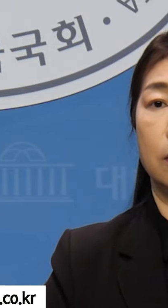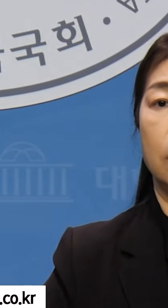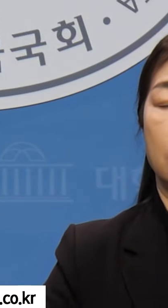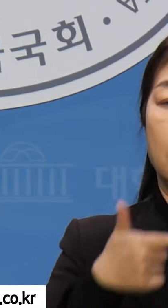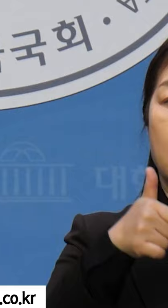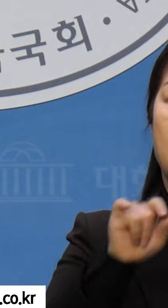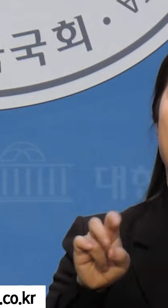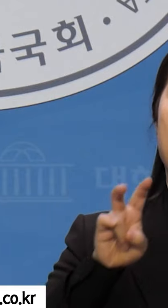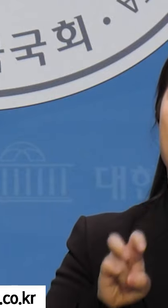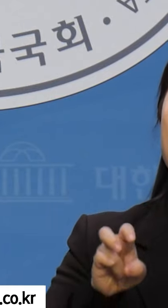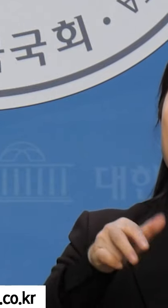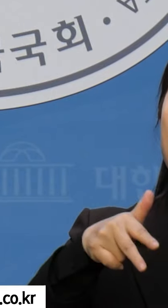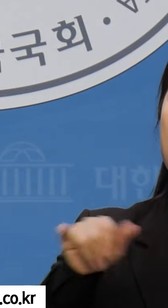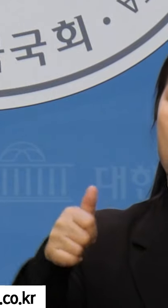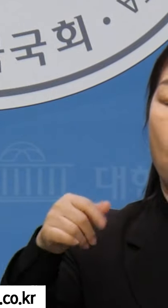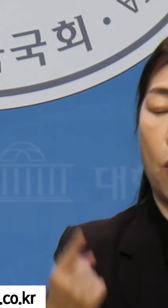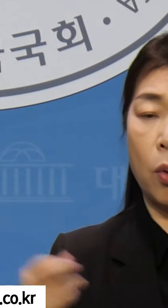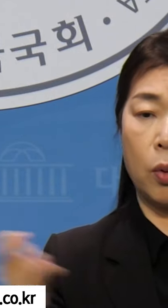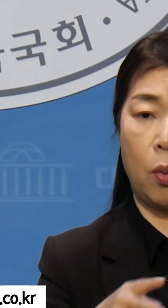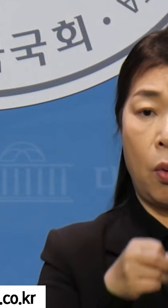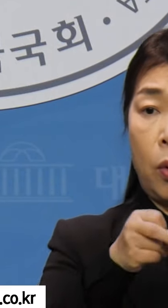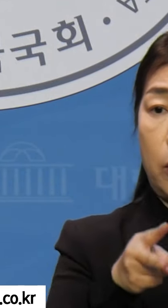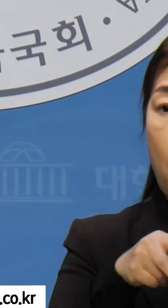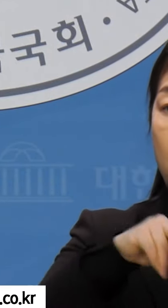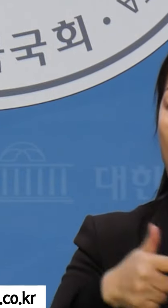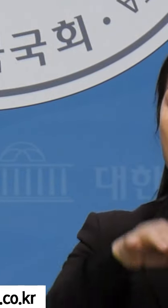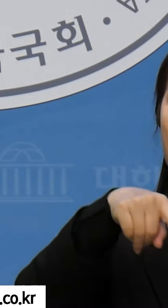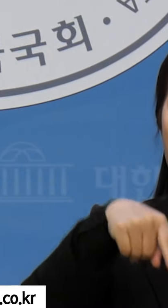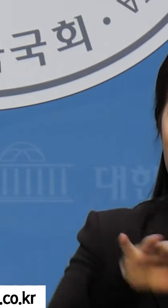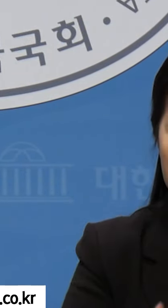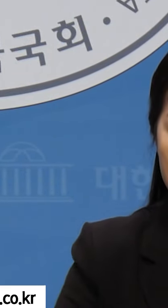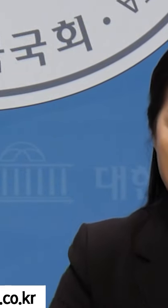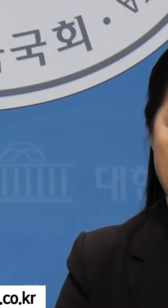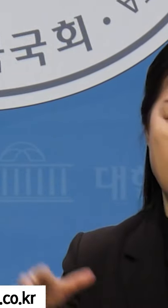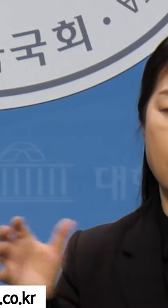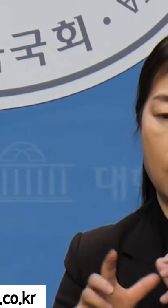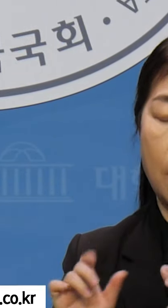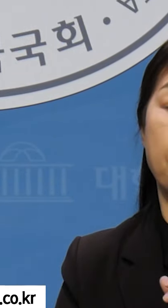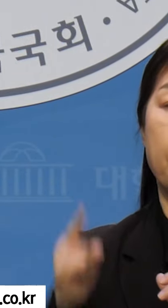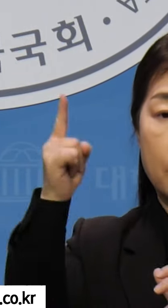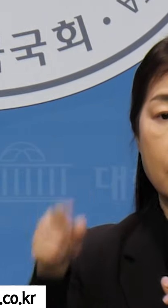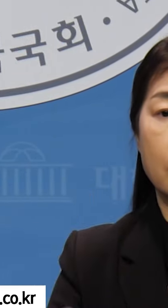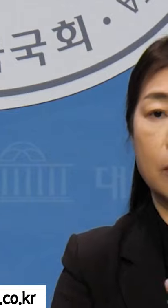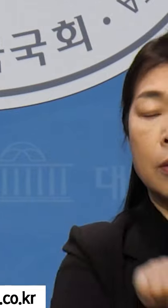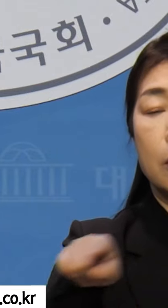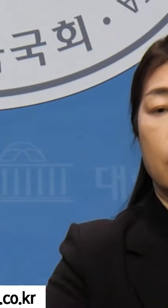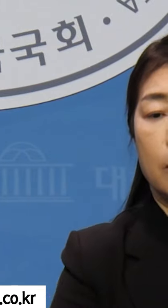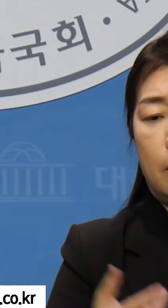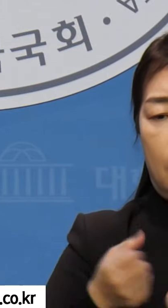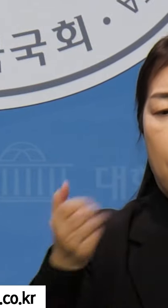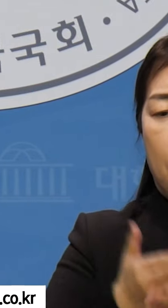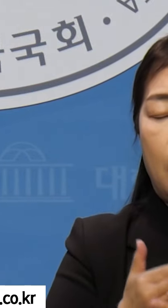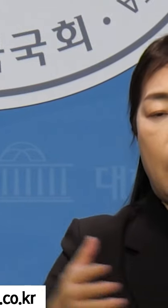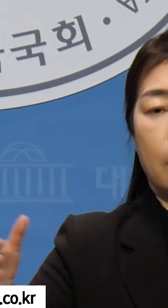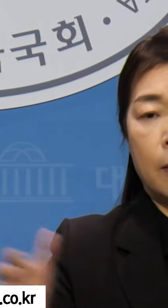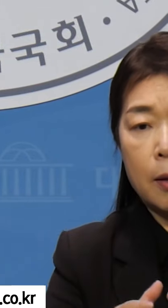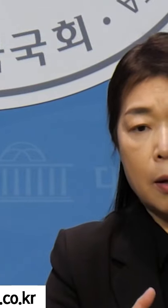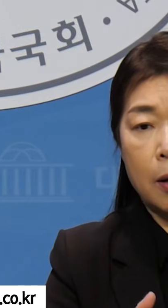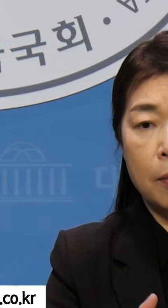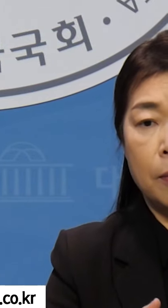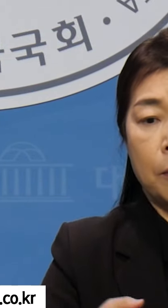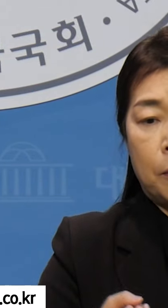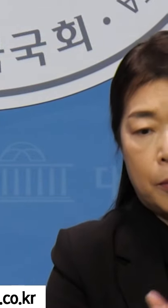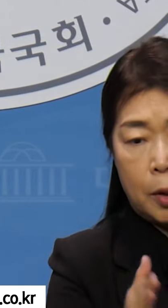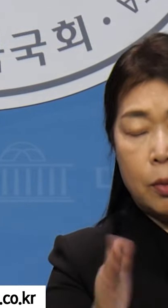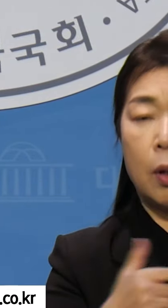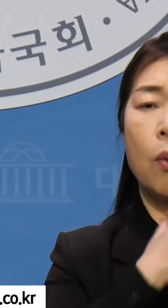김지호와 여선웅의 분당에서의 작은 통합의 날갯짓이 단합의 큰 바람을 일으킬 수 있으면